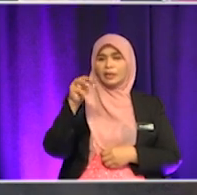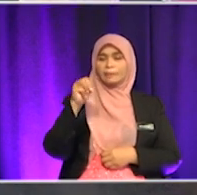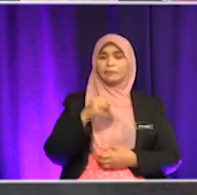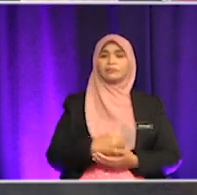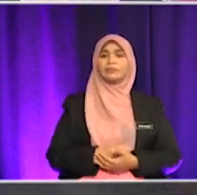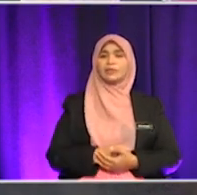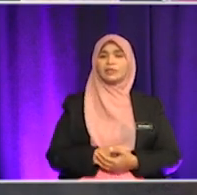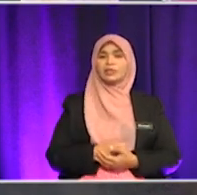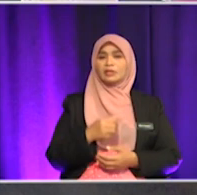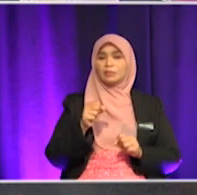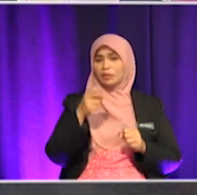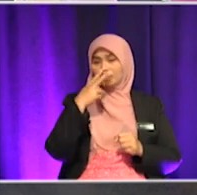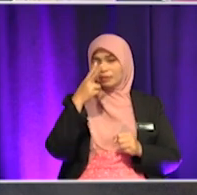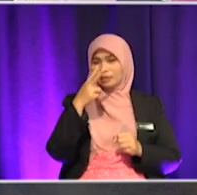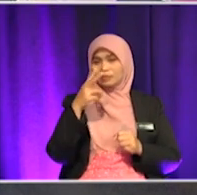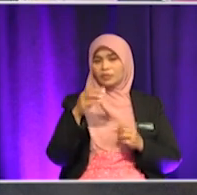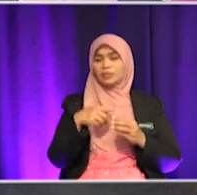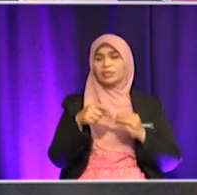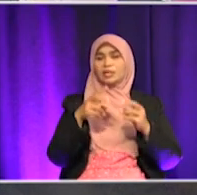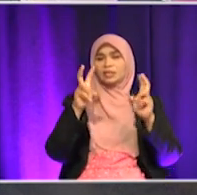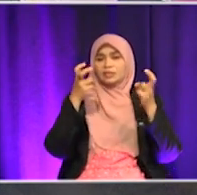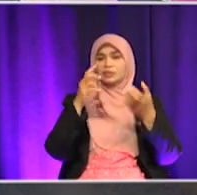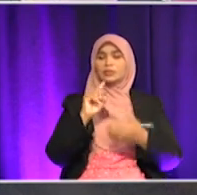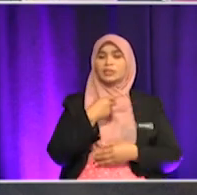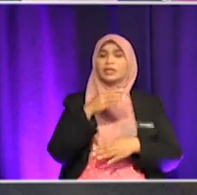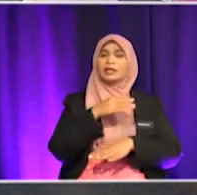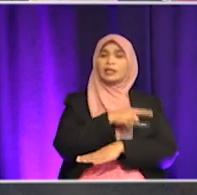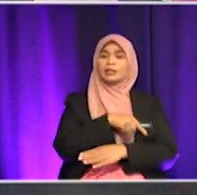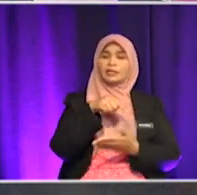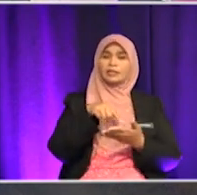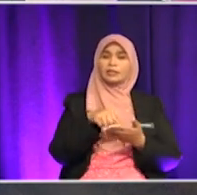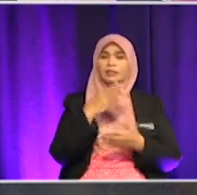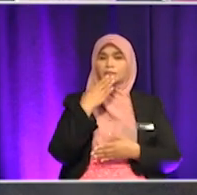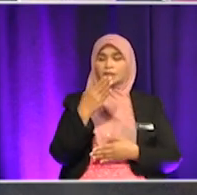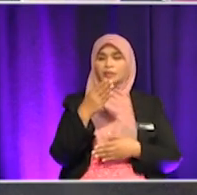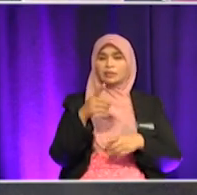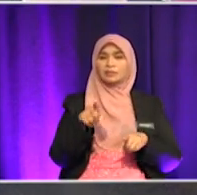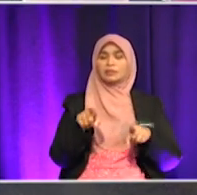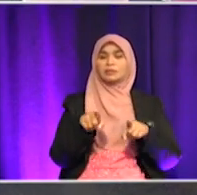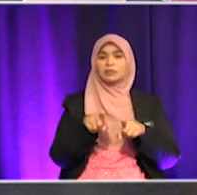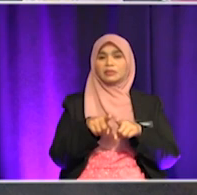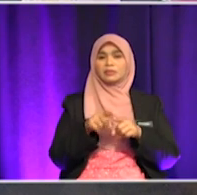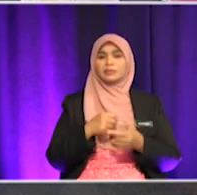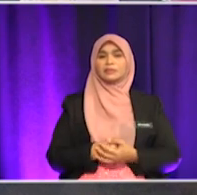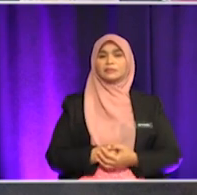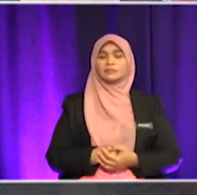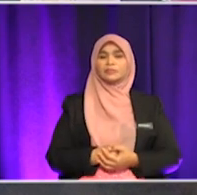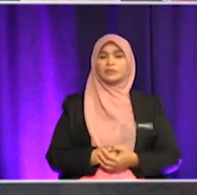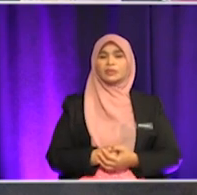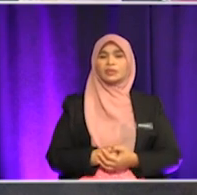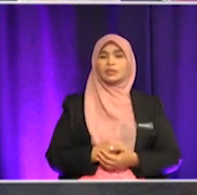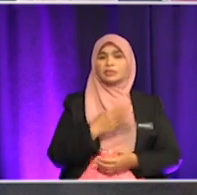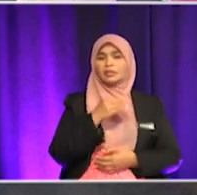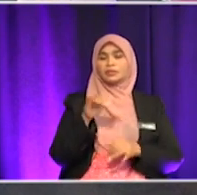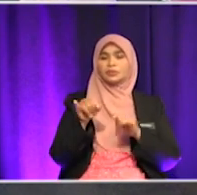dengan topik kita pada hari ini. Baiklah cikgu, terima kasih banyak-banyak kerana bersama Irfan tentunya di sini. Kita juga bersama dengan murid-murid dari SMK